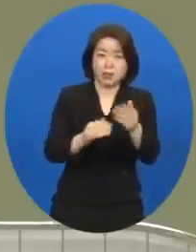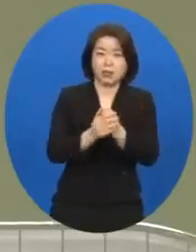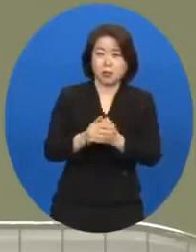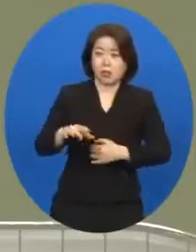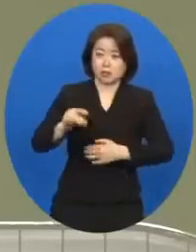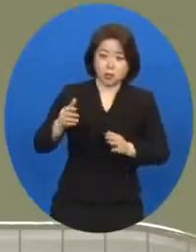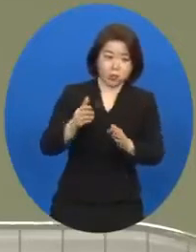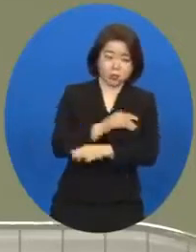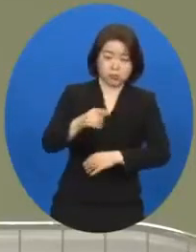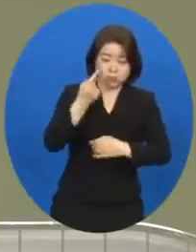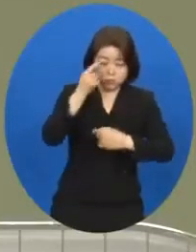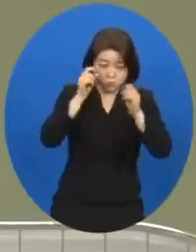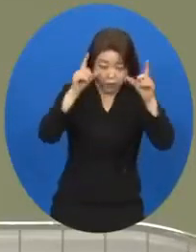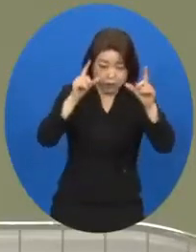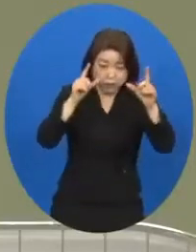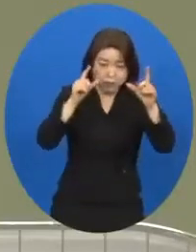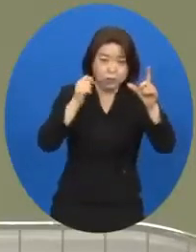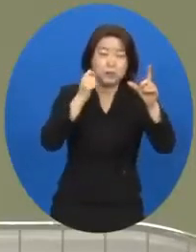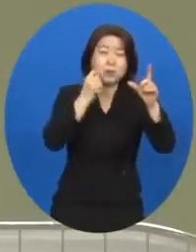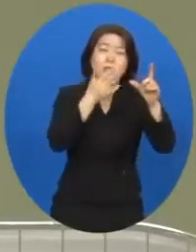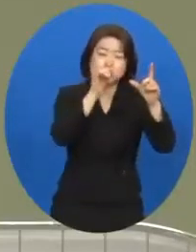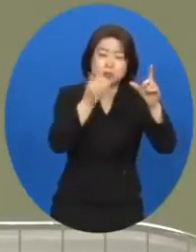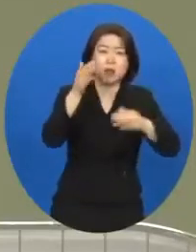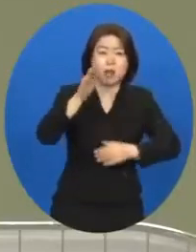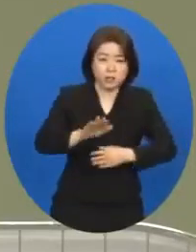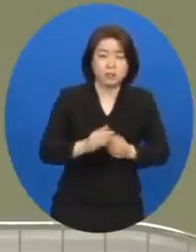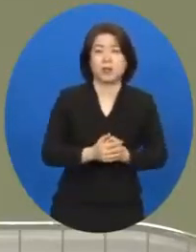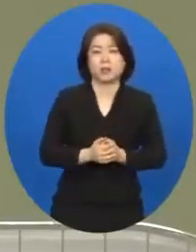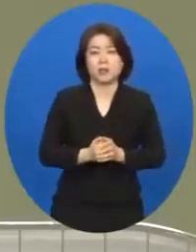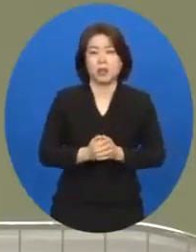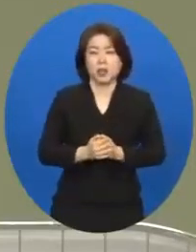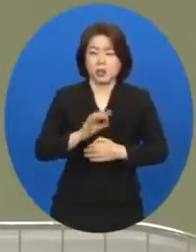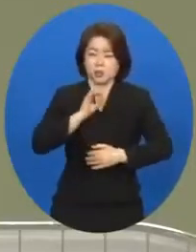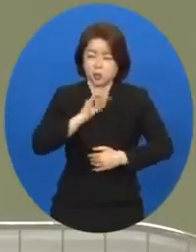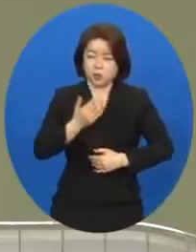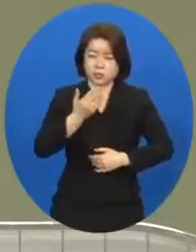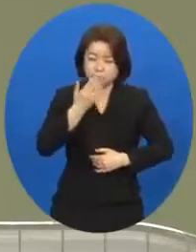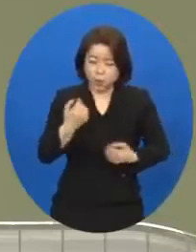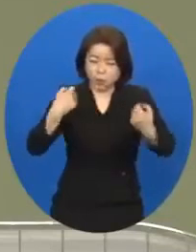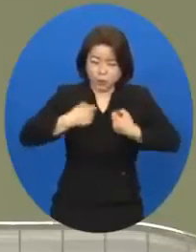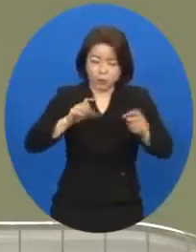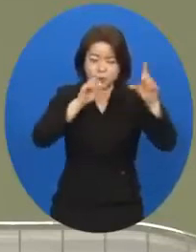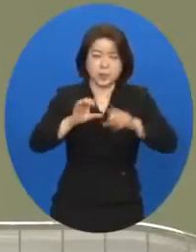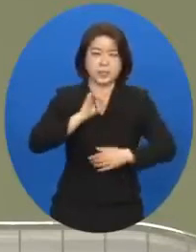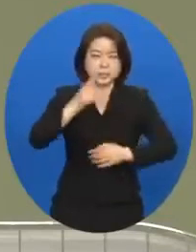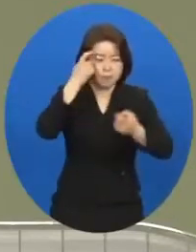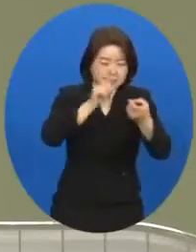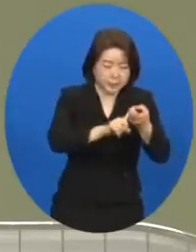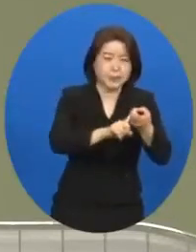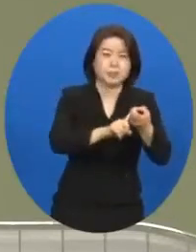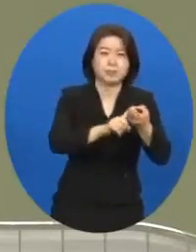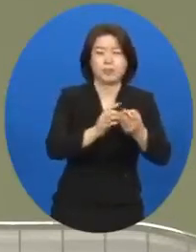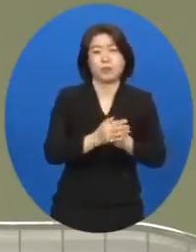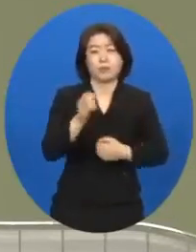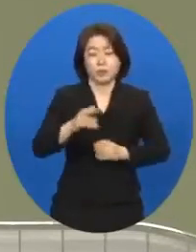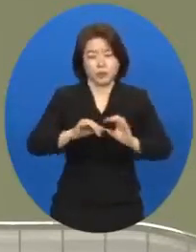처음부터 그 눈이 뜨이지 않을 수 있지만, 그러나 오직 먹고 있고 사는 것만 관심이고 세상